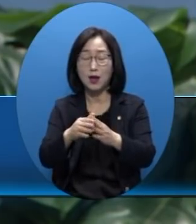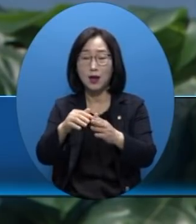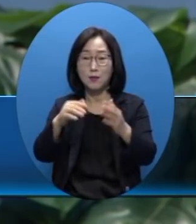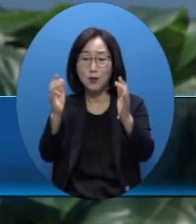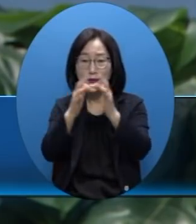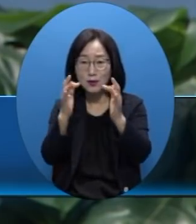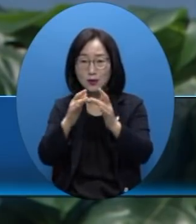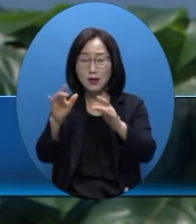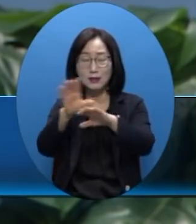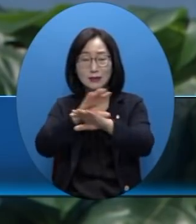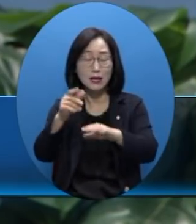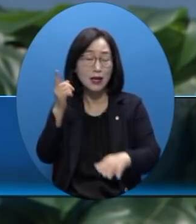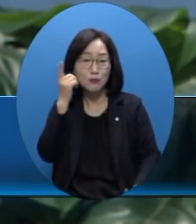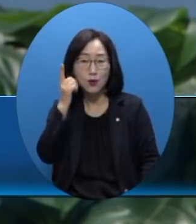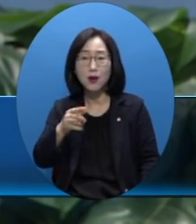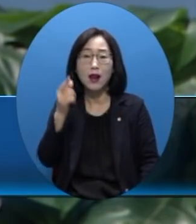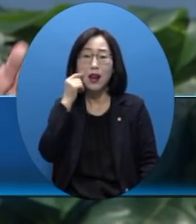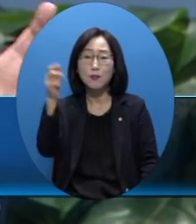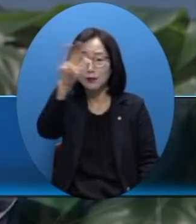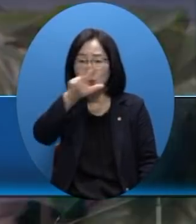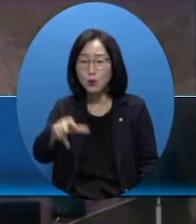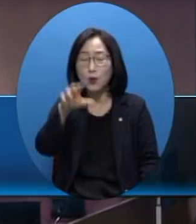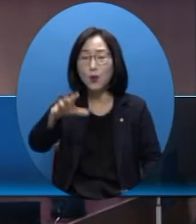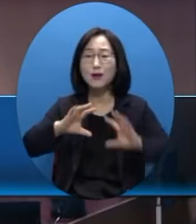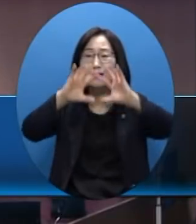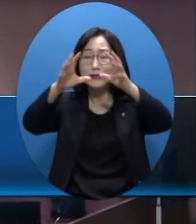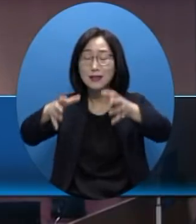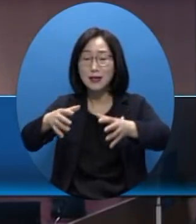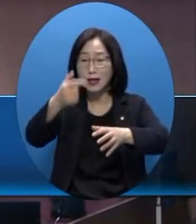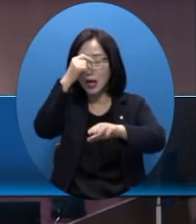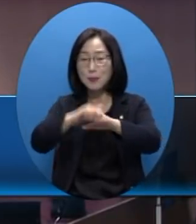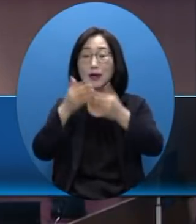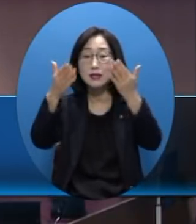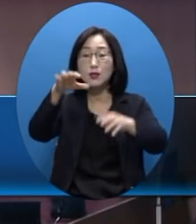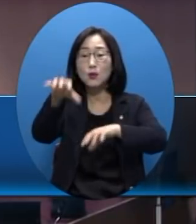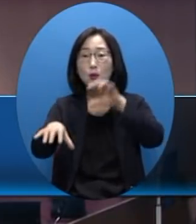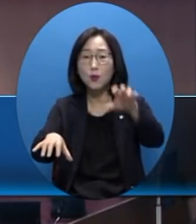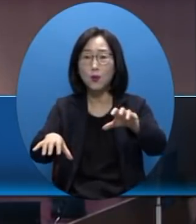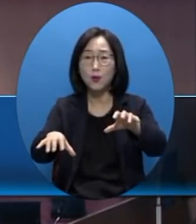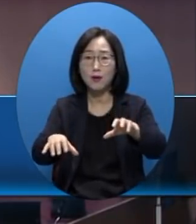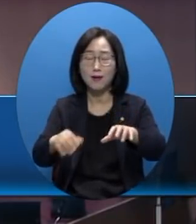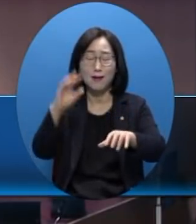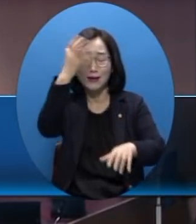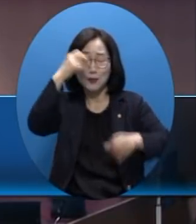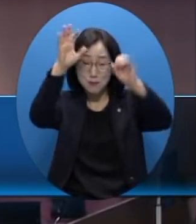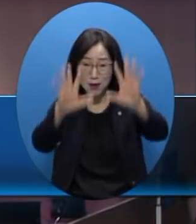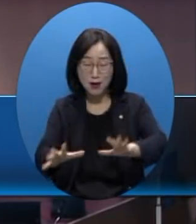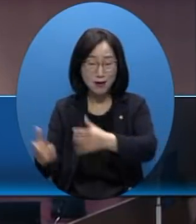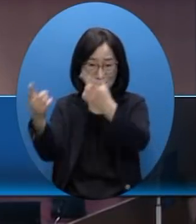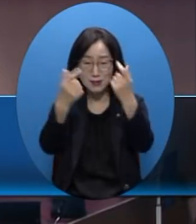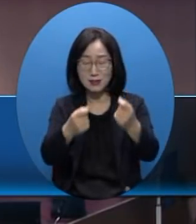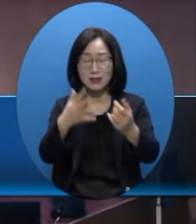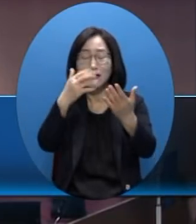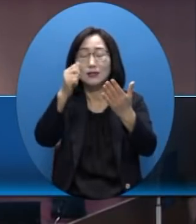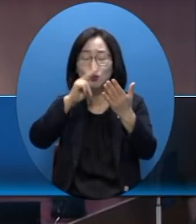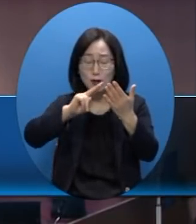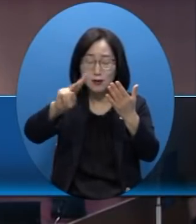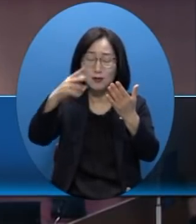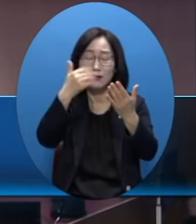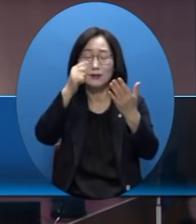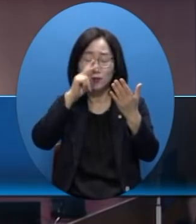모바일로, 일본 전역에서, 전세계에서 함께 예배드리는 모든 예배처에 성령께서 운행하도록 주여 삼창하기도 합니다.